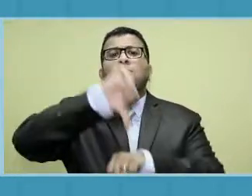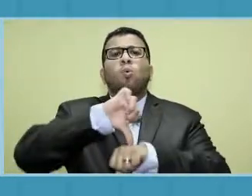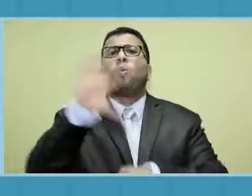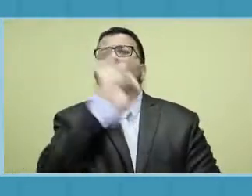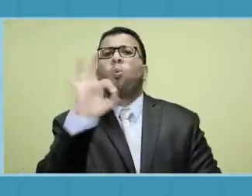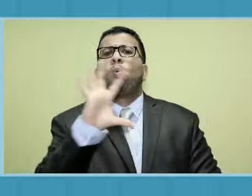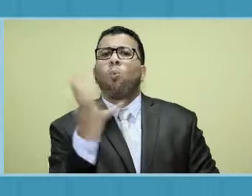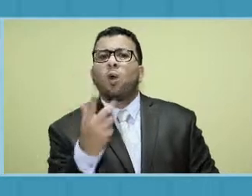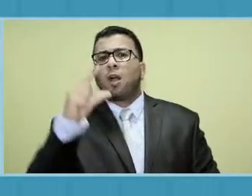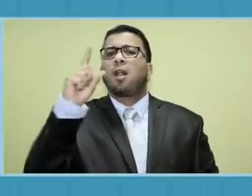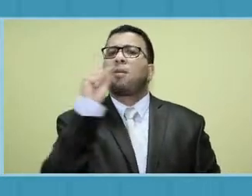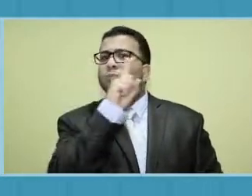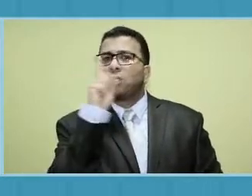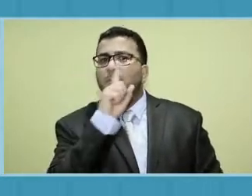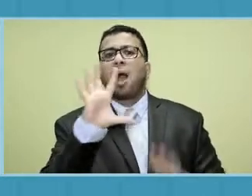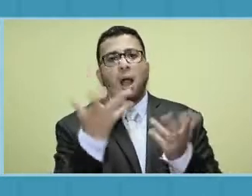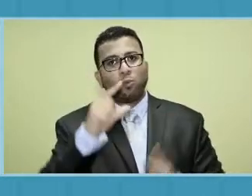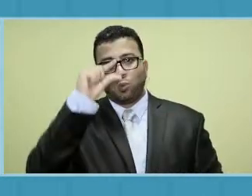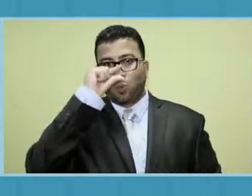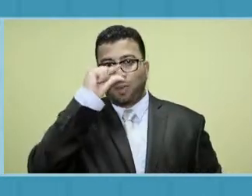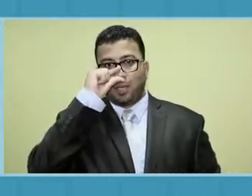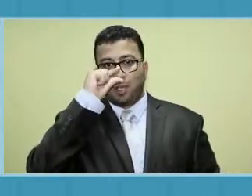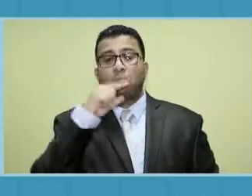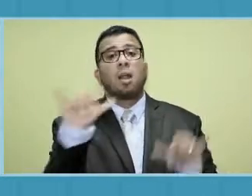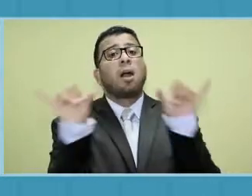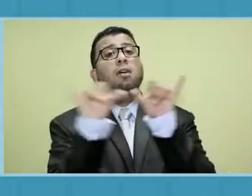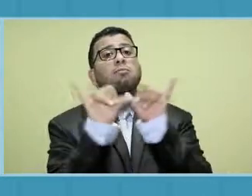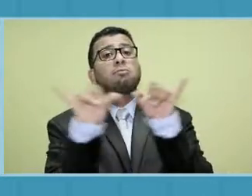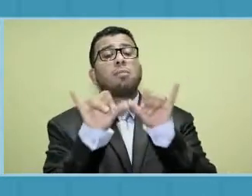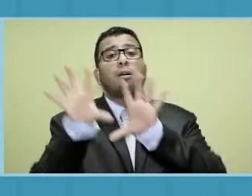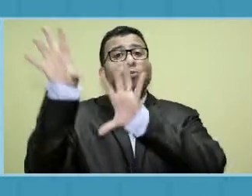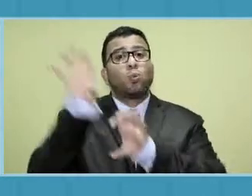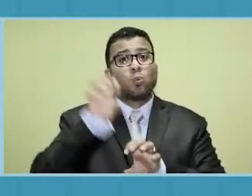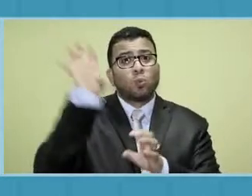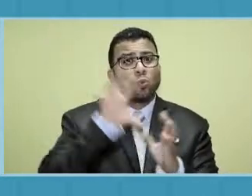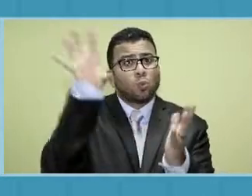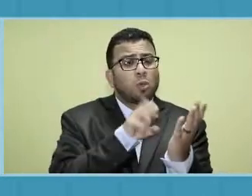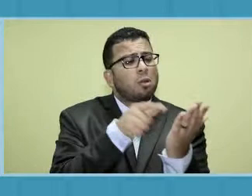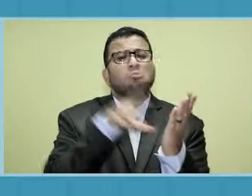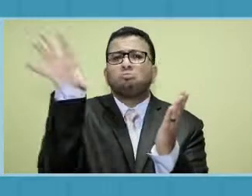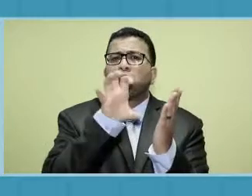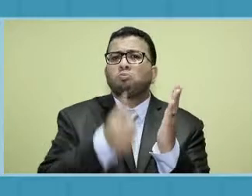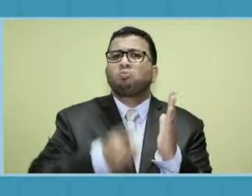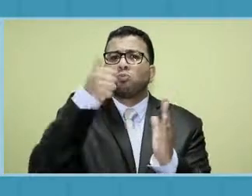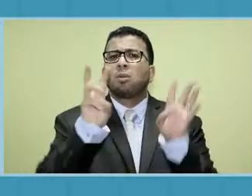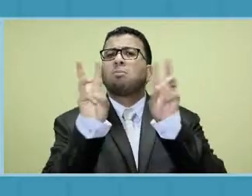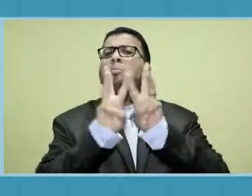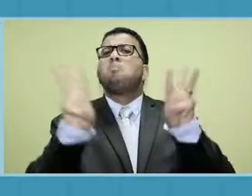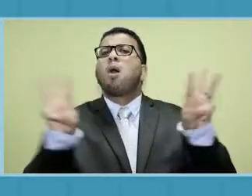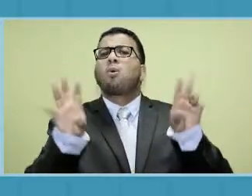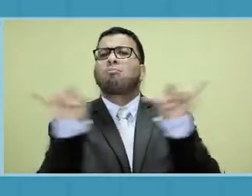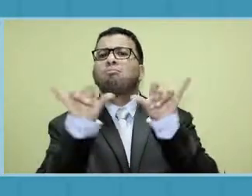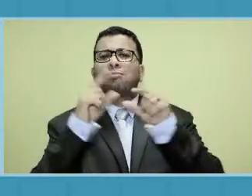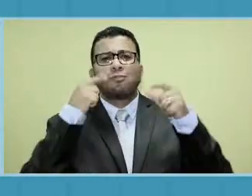بأبوظبي أو فرعها بدبي، الخدمة الإلكترونية المقدمة من الموقع الإلكتروني للهيئة